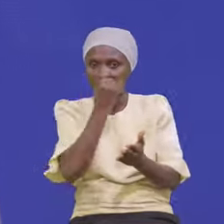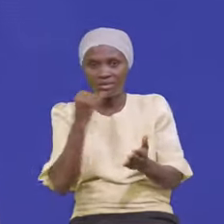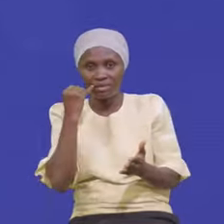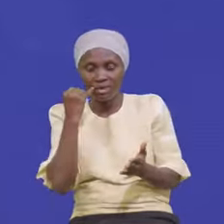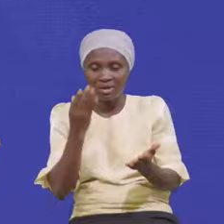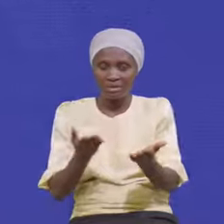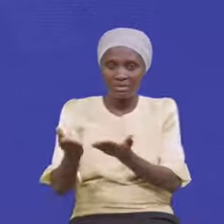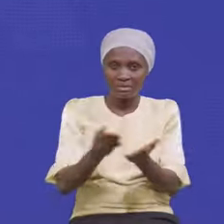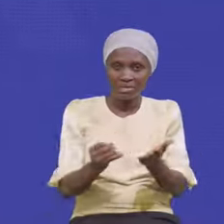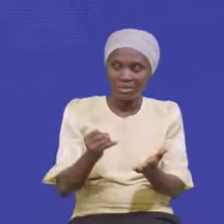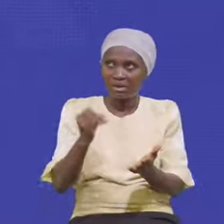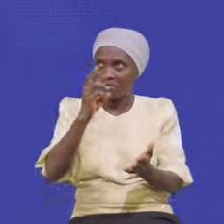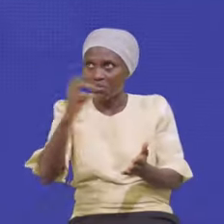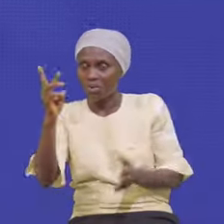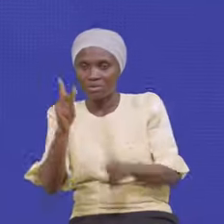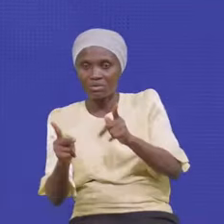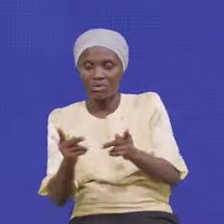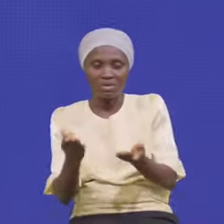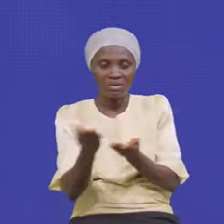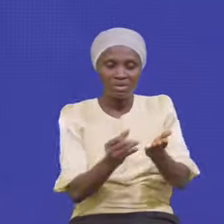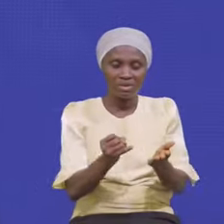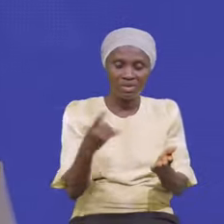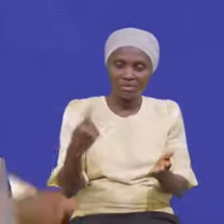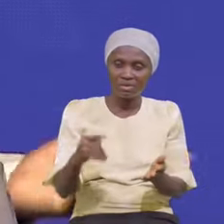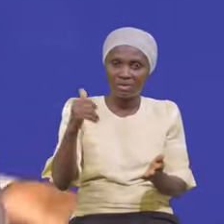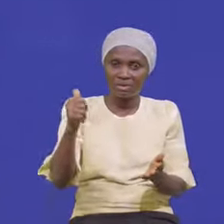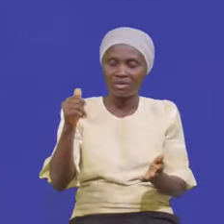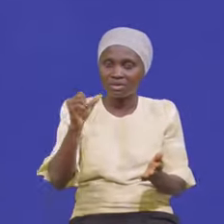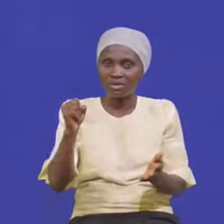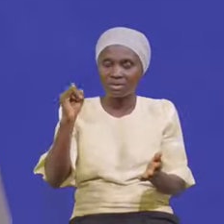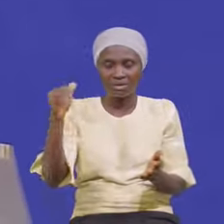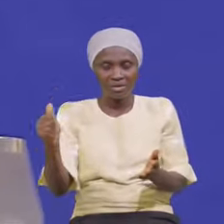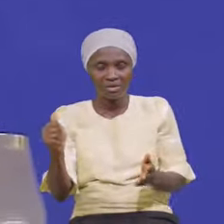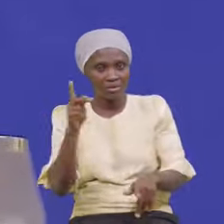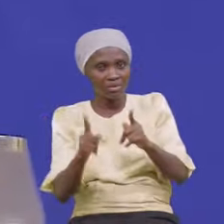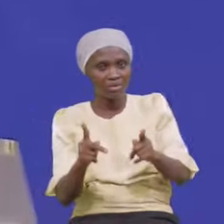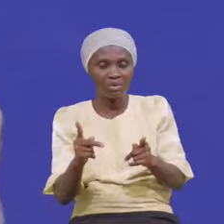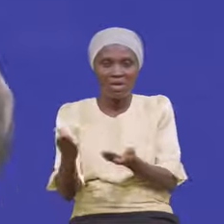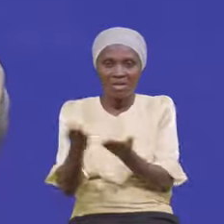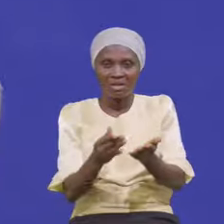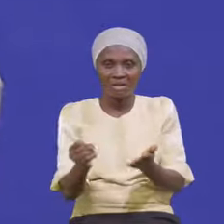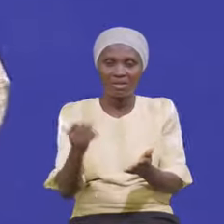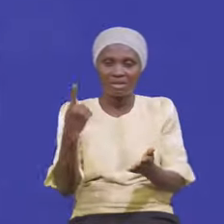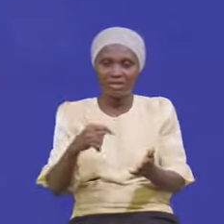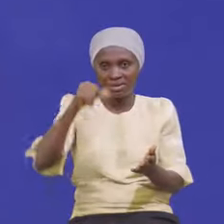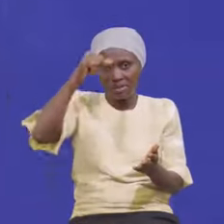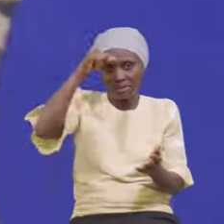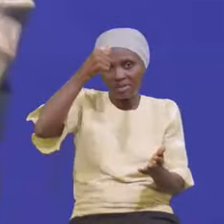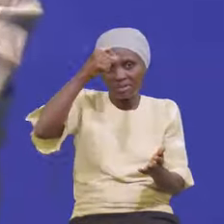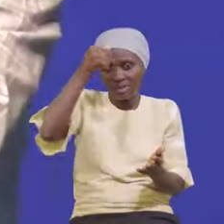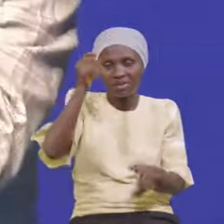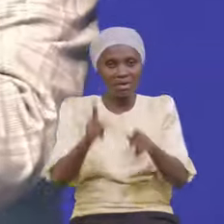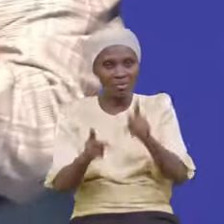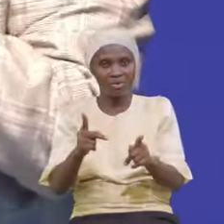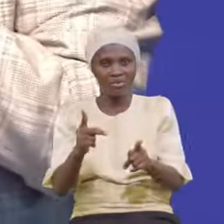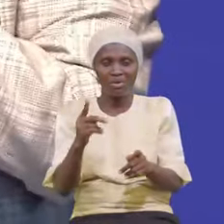అలాగే పడమర దేశాలకు వెలిగిస్తాడు. It serves Asia. అలాగే ఆసియాకు వెలిగిస్తాడు. It serves India. అలాగే ఇండియాకు వెలిగిస్తాడు. Just